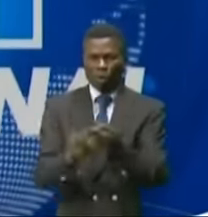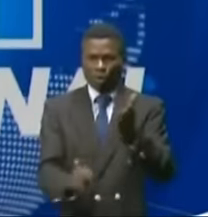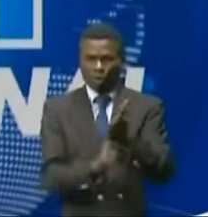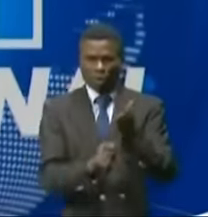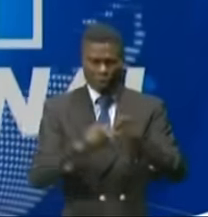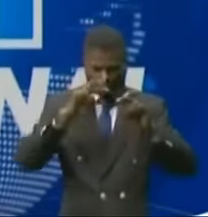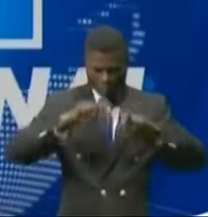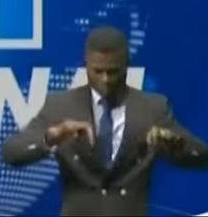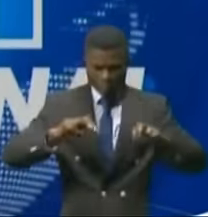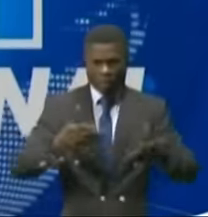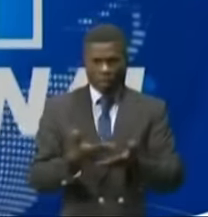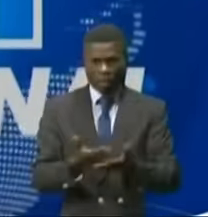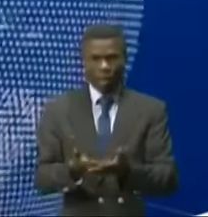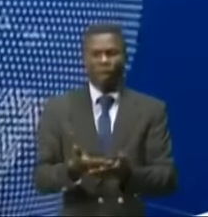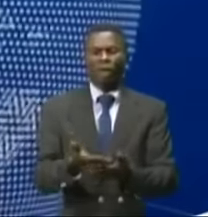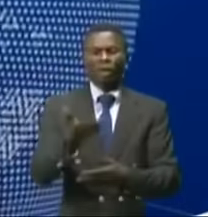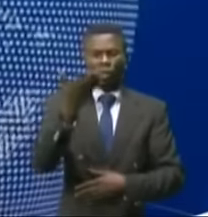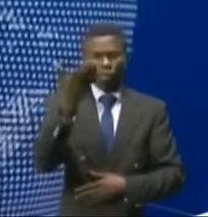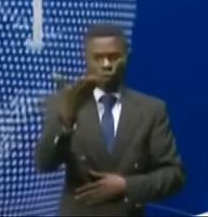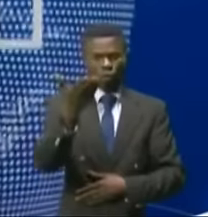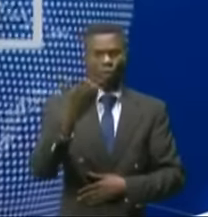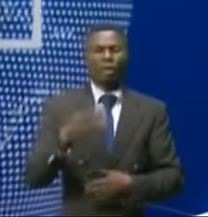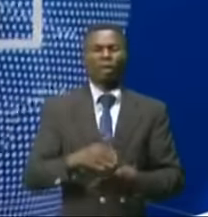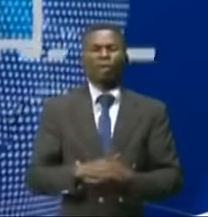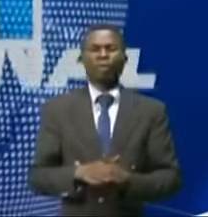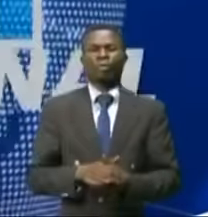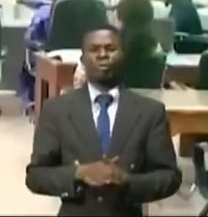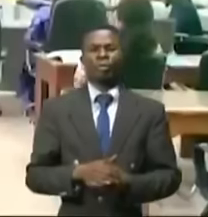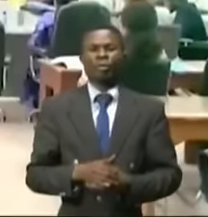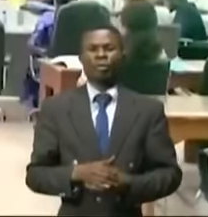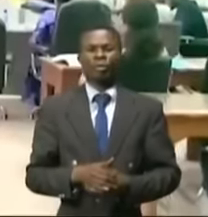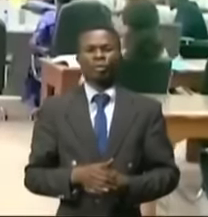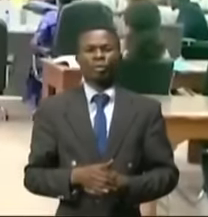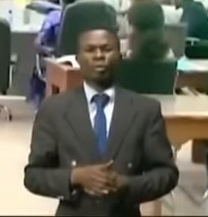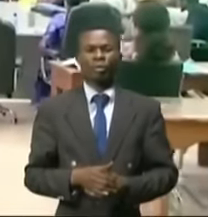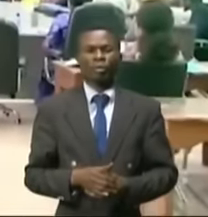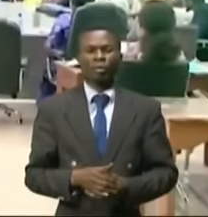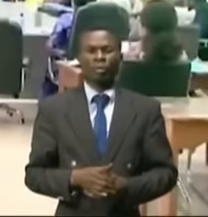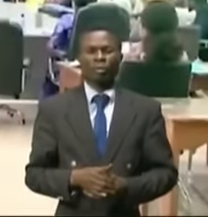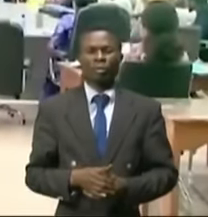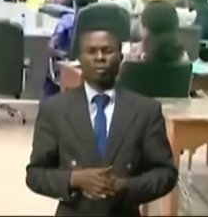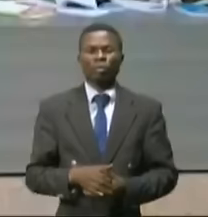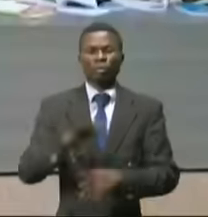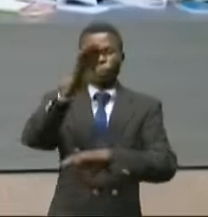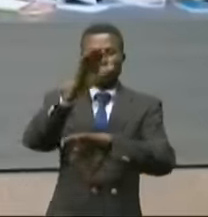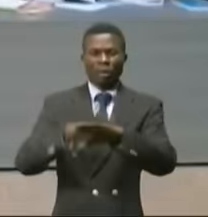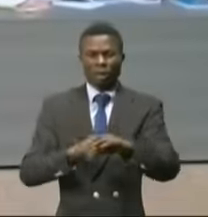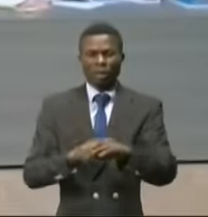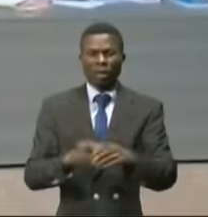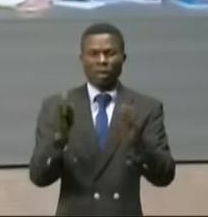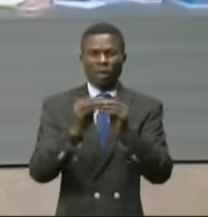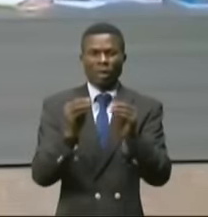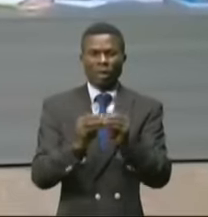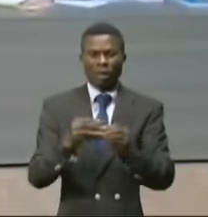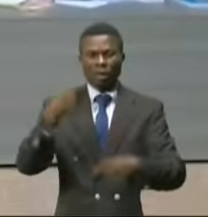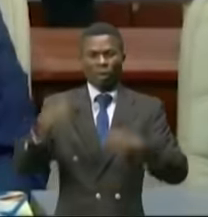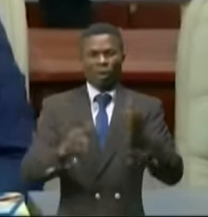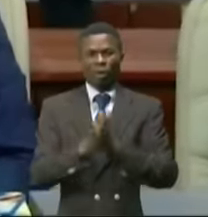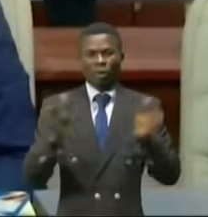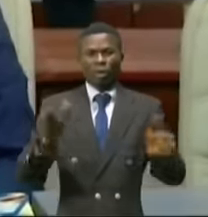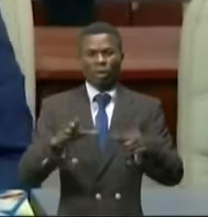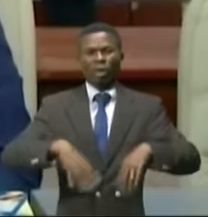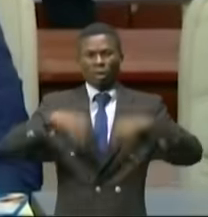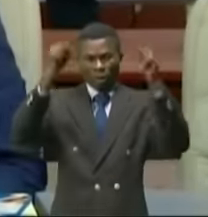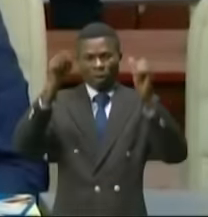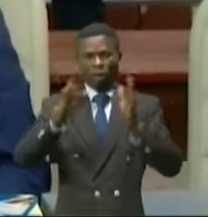pour toilettage. Sylvie Moyembo, Guy Kitoko, Bernard Bodo. Vers la convocation de la plénière pour le débat général et l'adoption